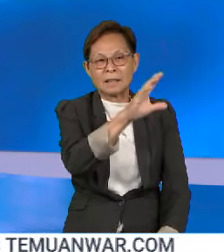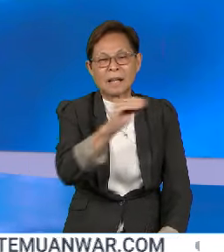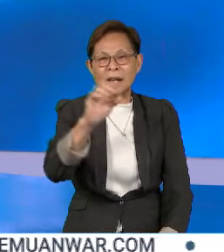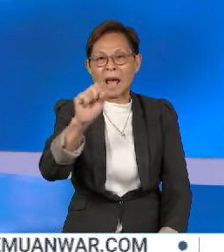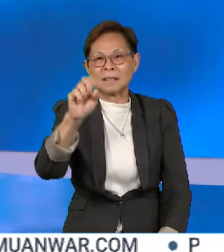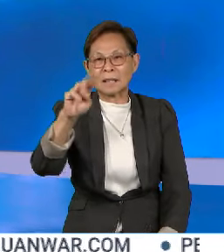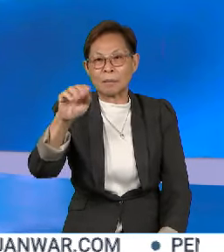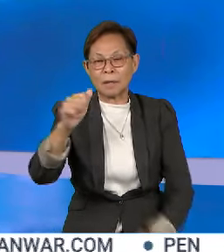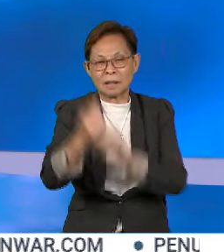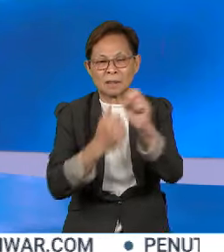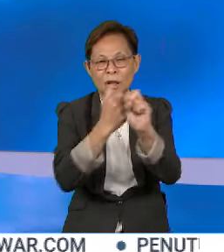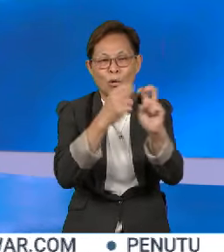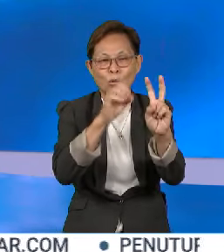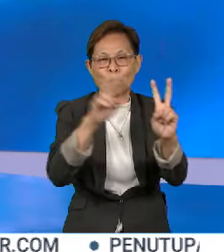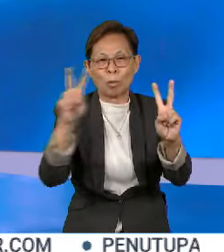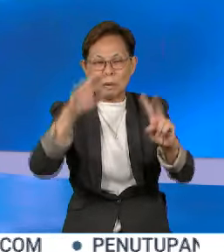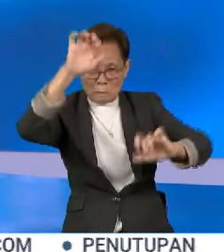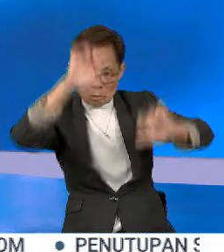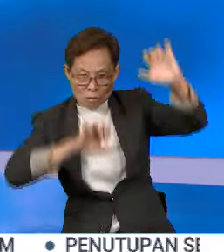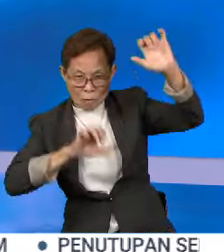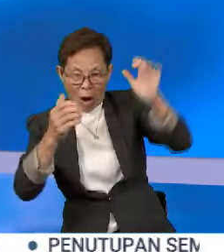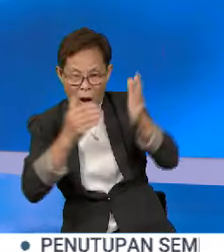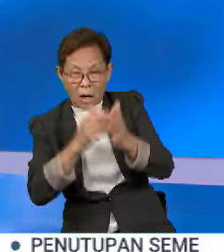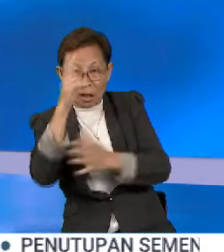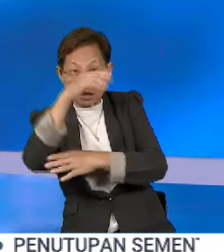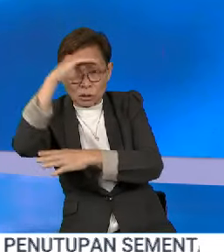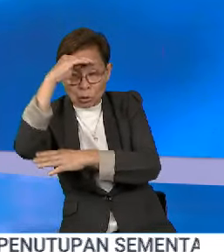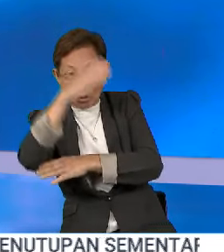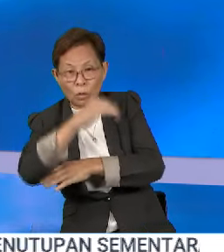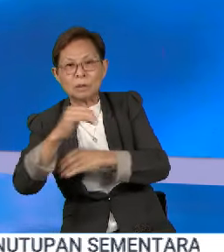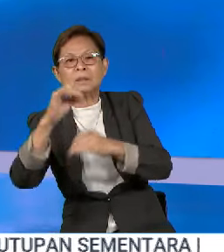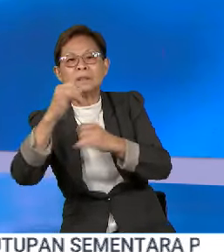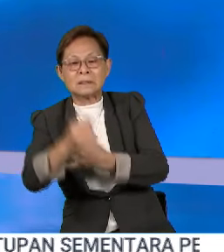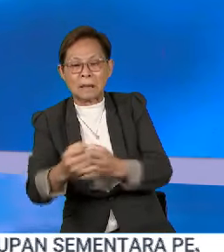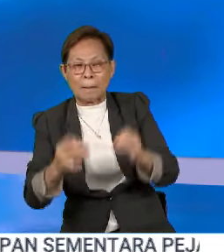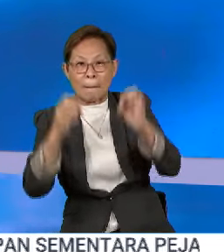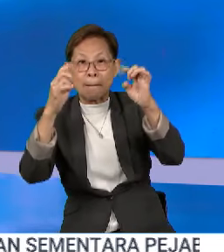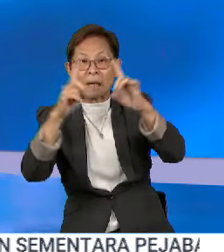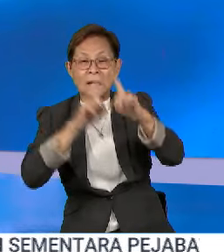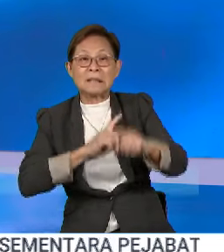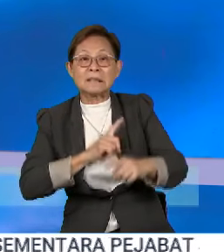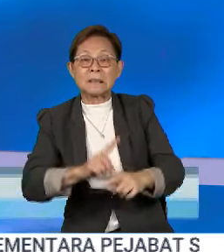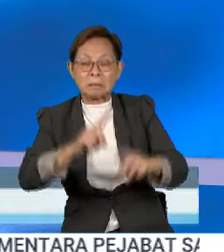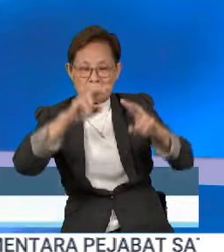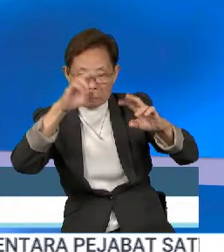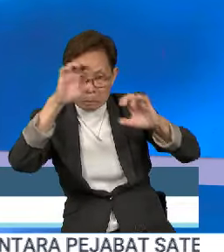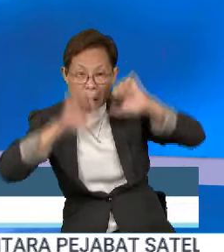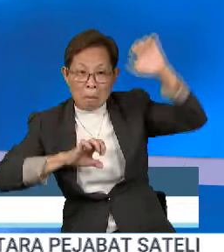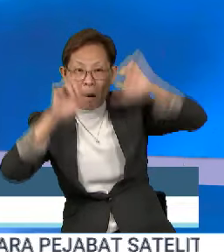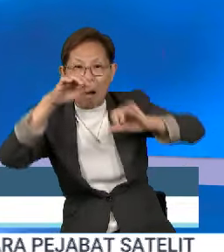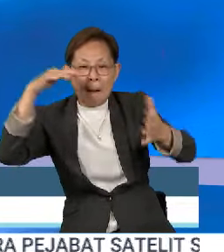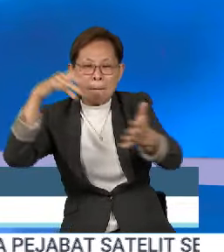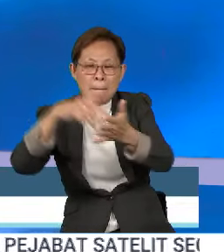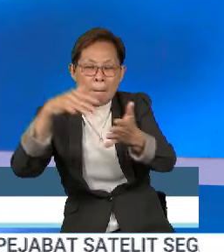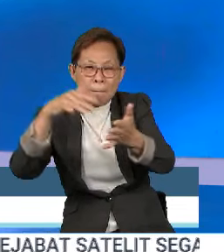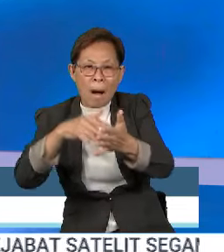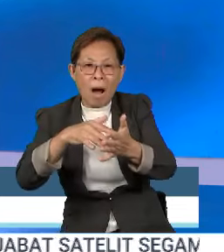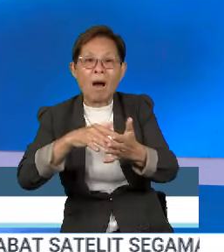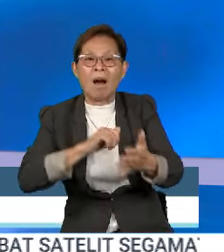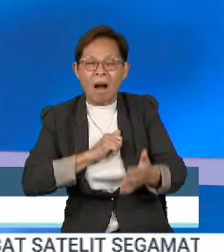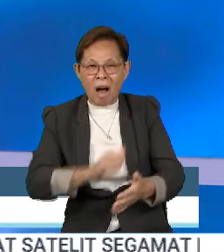2022 penilaian 10 akan dilakukan Kerajaan Joho dan jabatan pendidikan Islam yang disebabkan pengajian agama dilakukan secara dalam